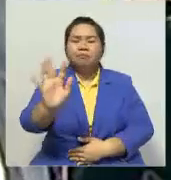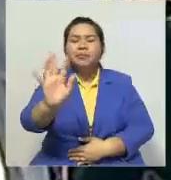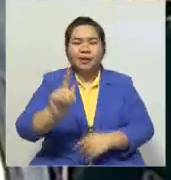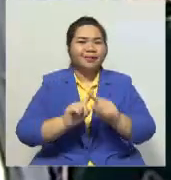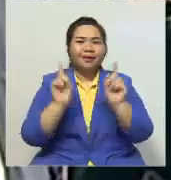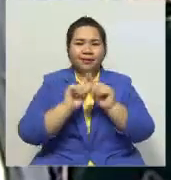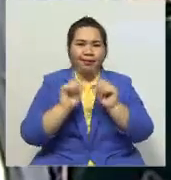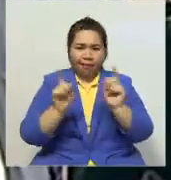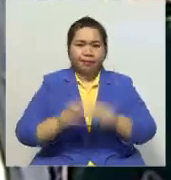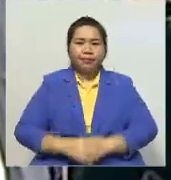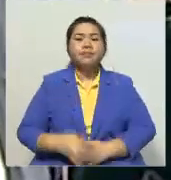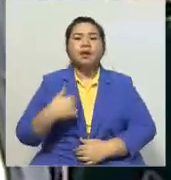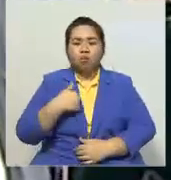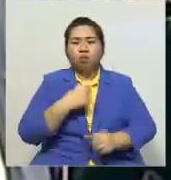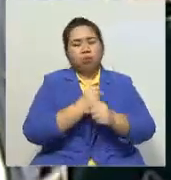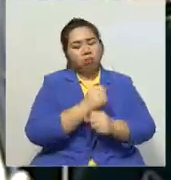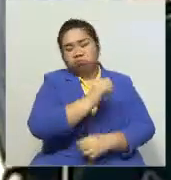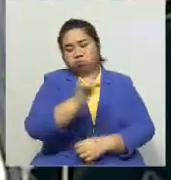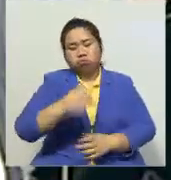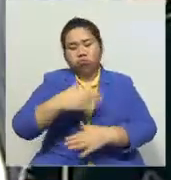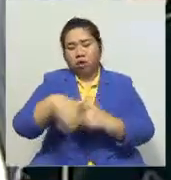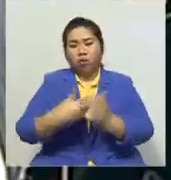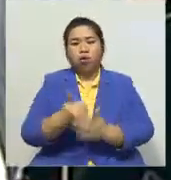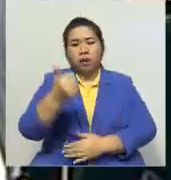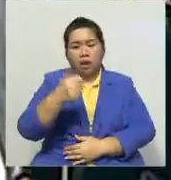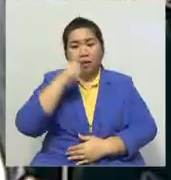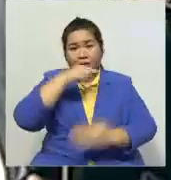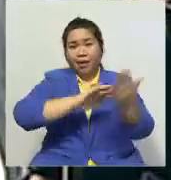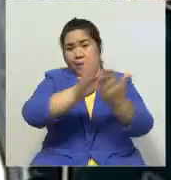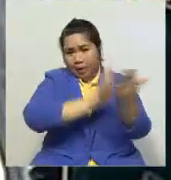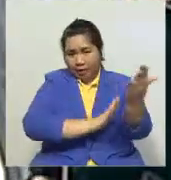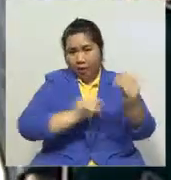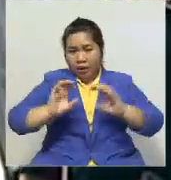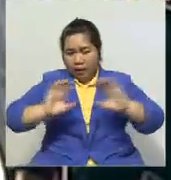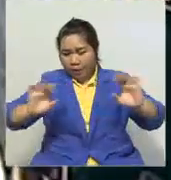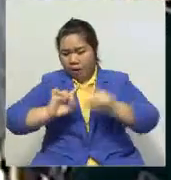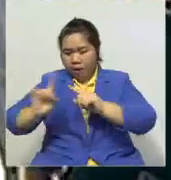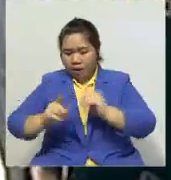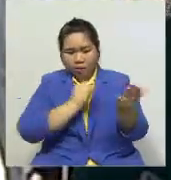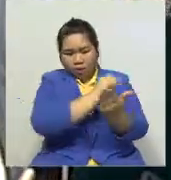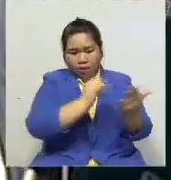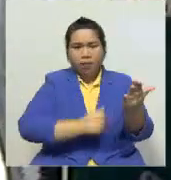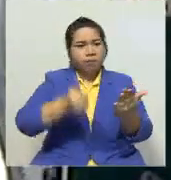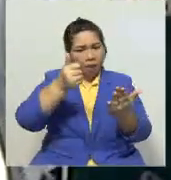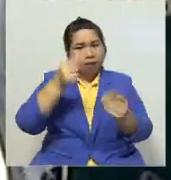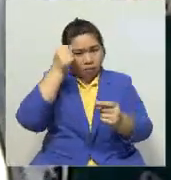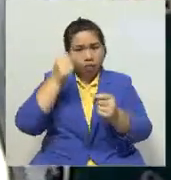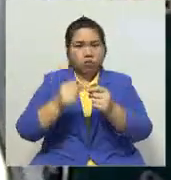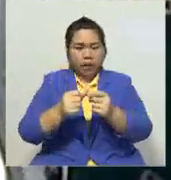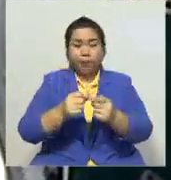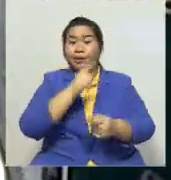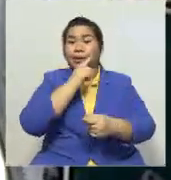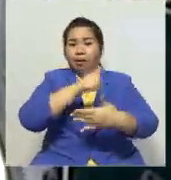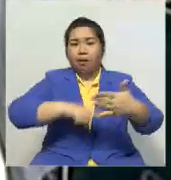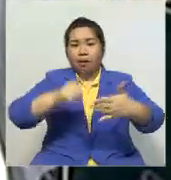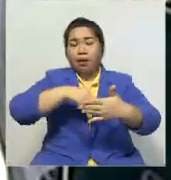ไม่ใช่ผมต้องไปได้ทุกที่ทุกพื้นที่ประเทศไทยทุกรัฐบาลต้องไปได้หมดจำไว้นะการเลือกตั้งต่